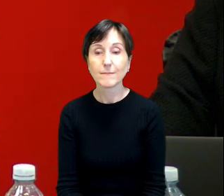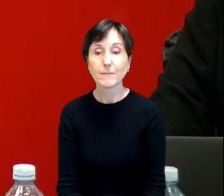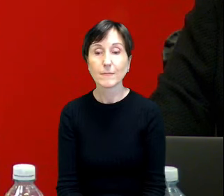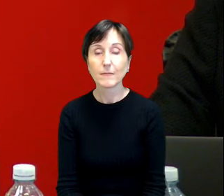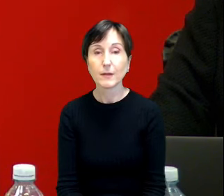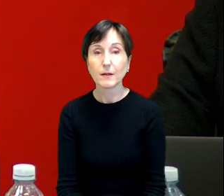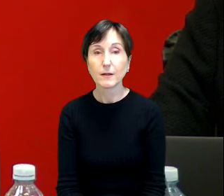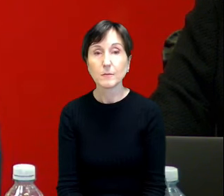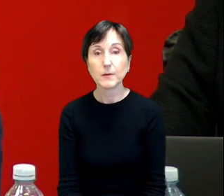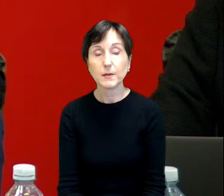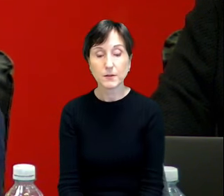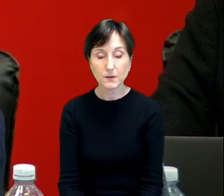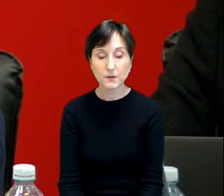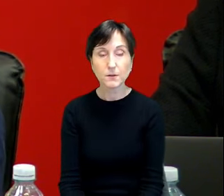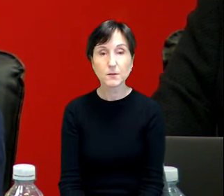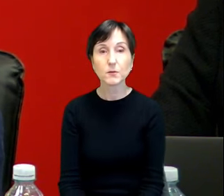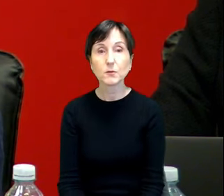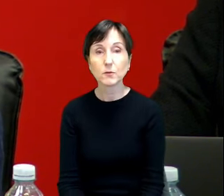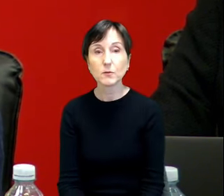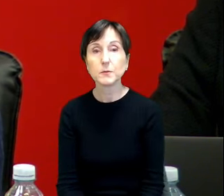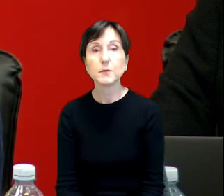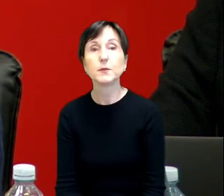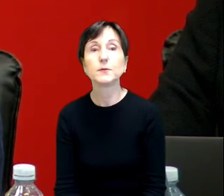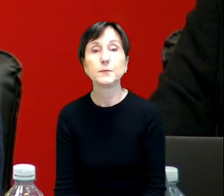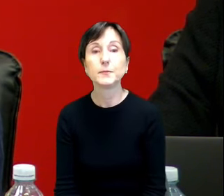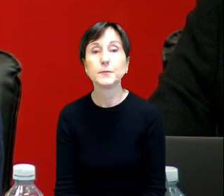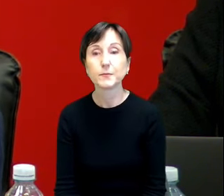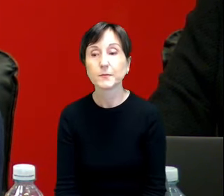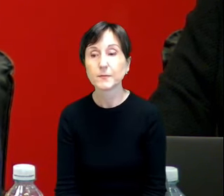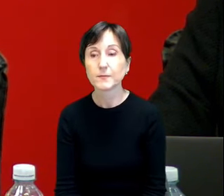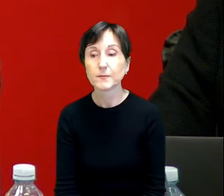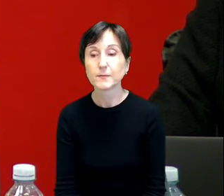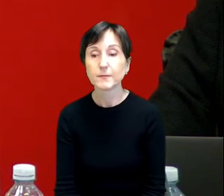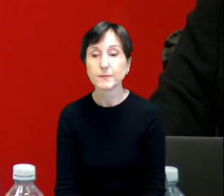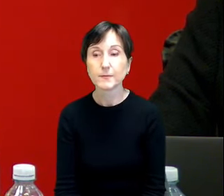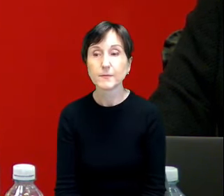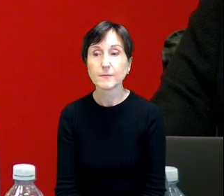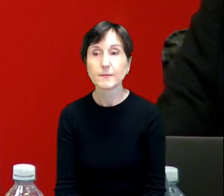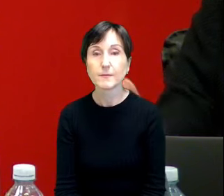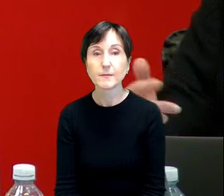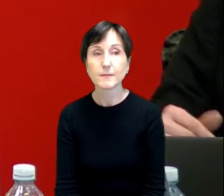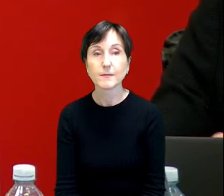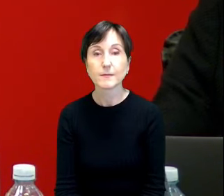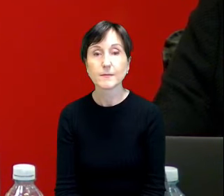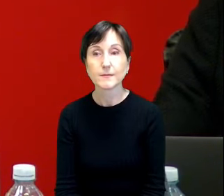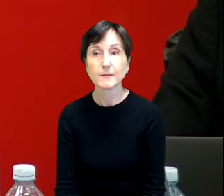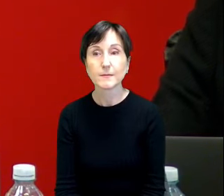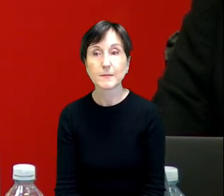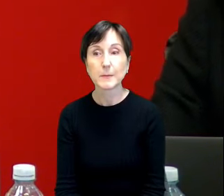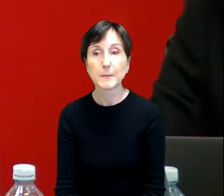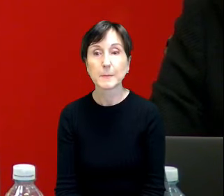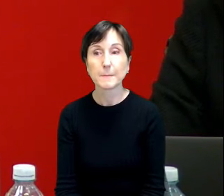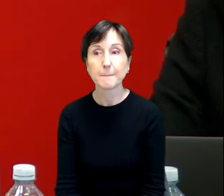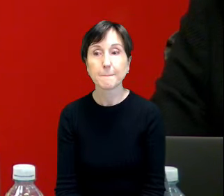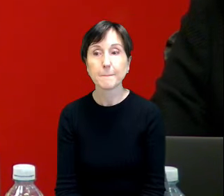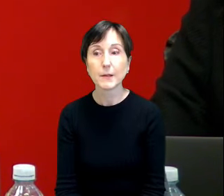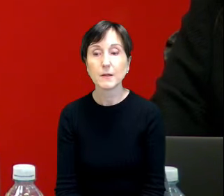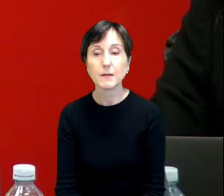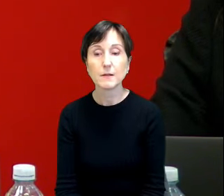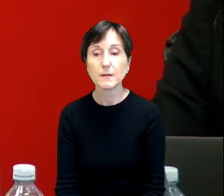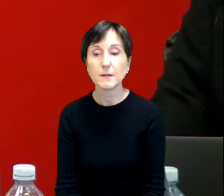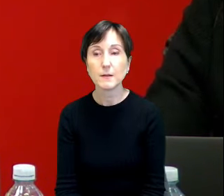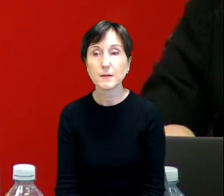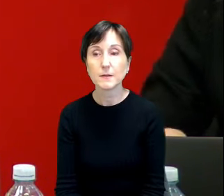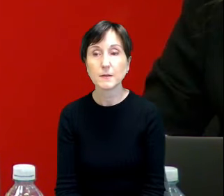pas mane dalis veikiae dalis veikia tada kitus reik žodžių pasakyt